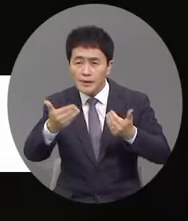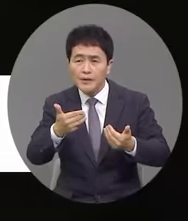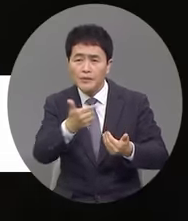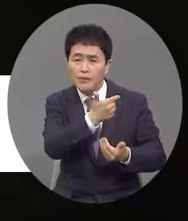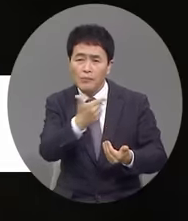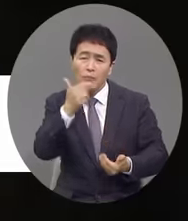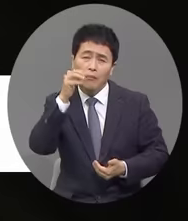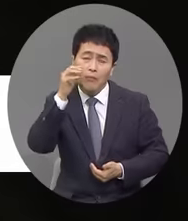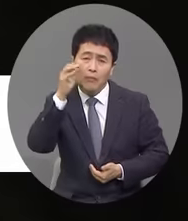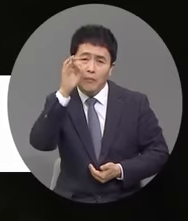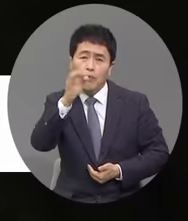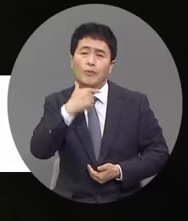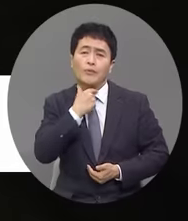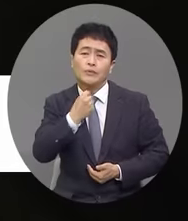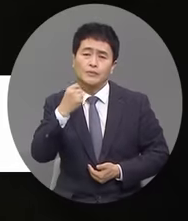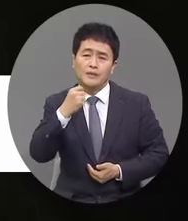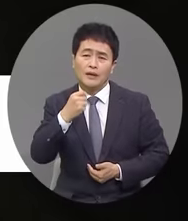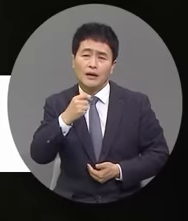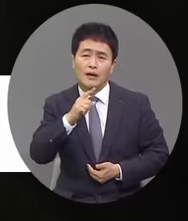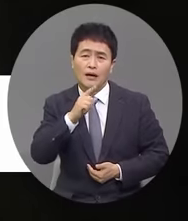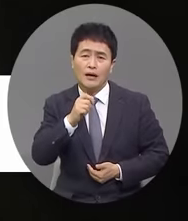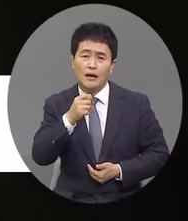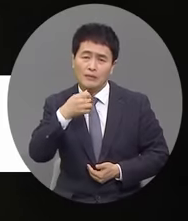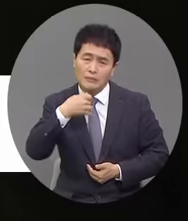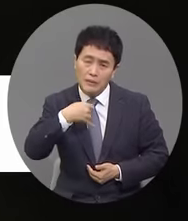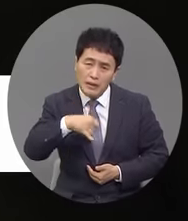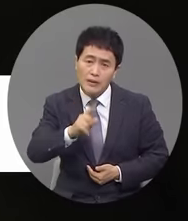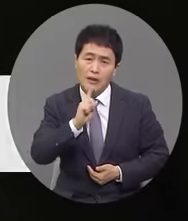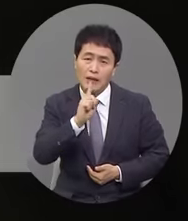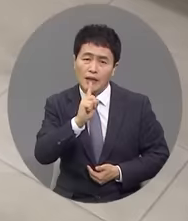너무 울고 싶다.